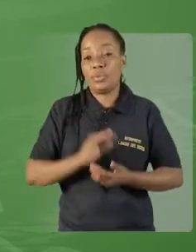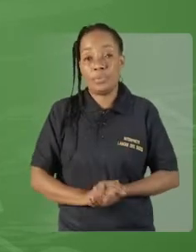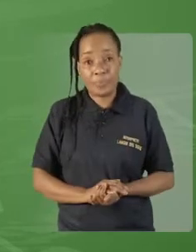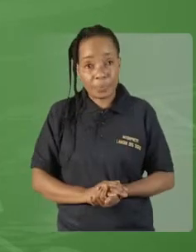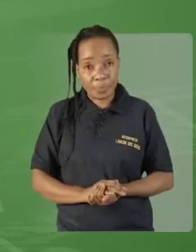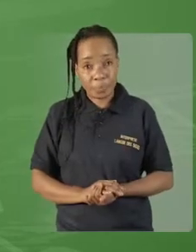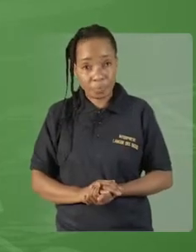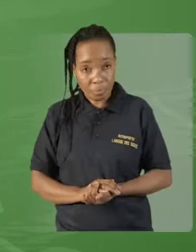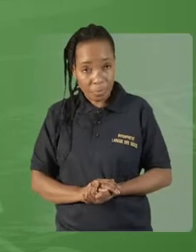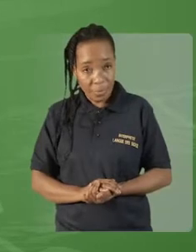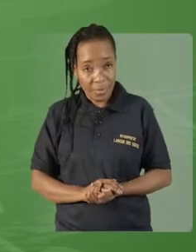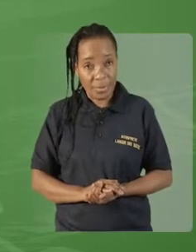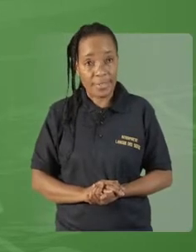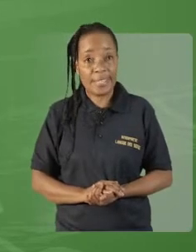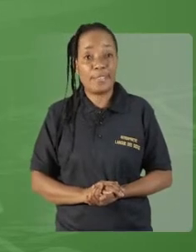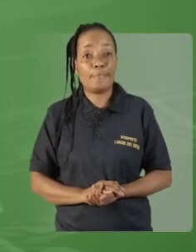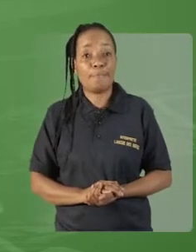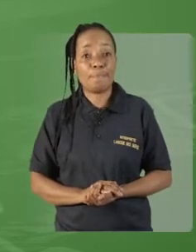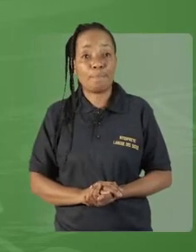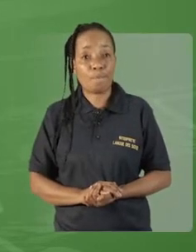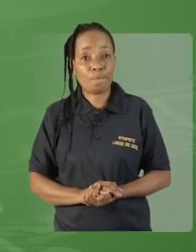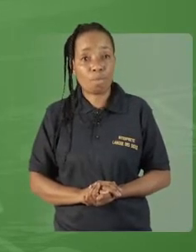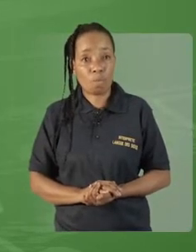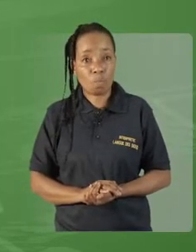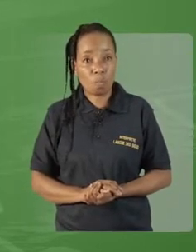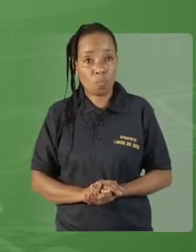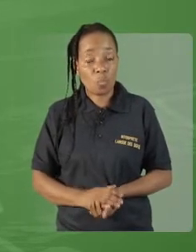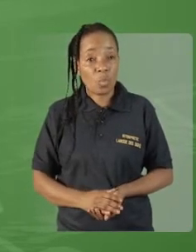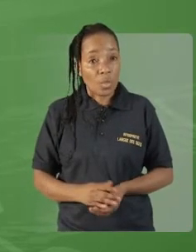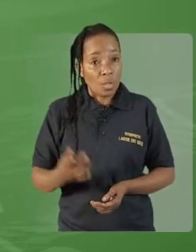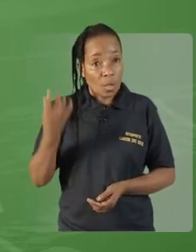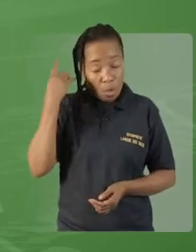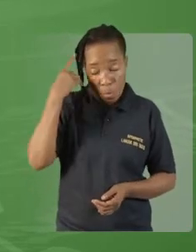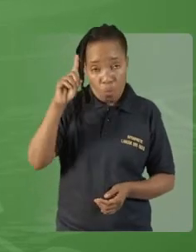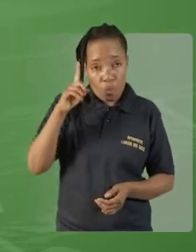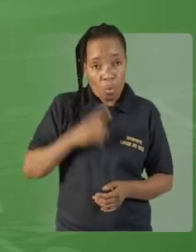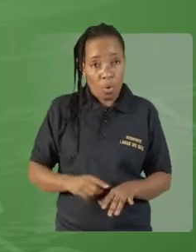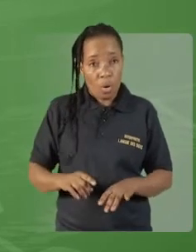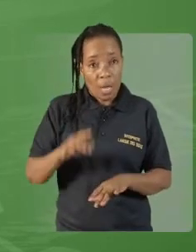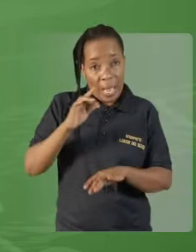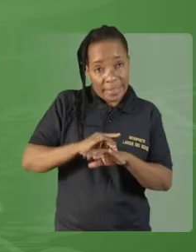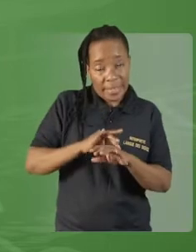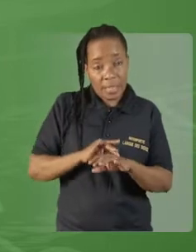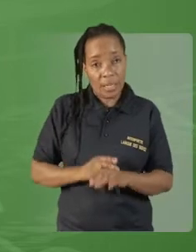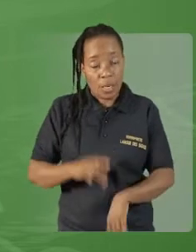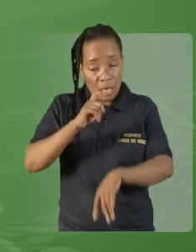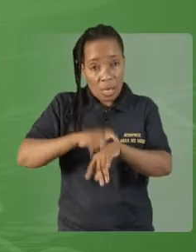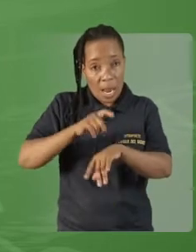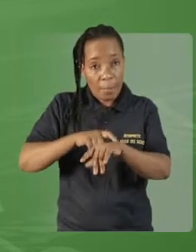attribuait l'explication des phénomènes aux entités abstraites, pour